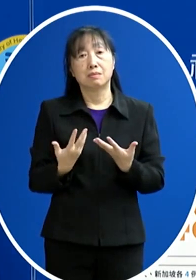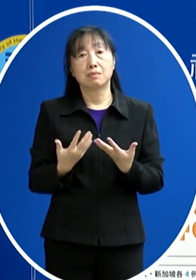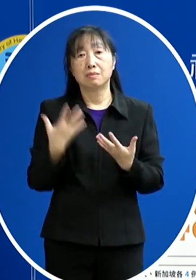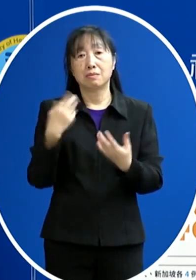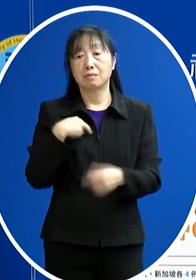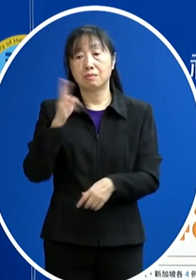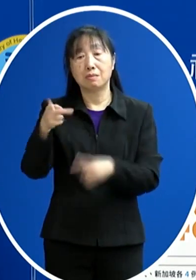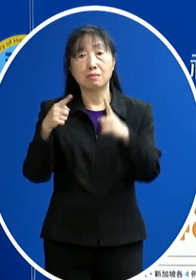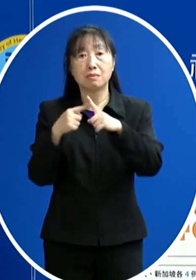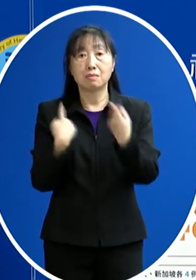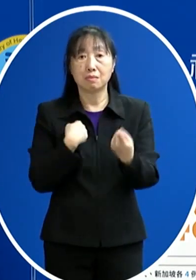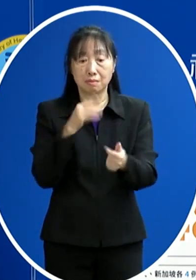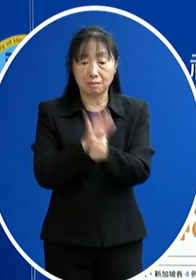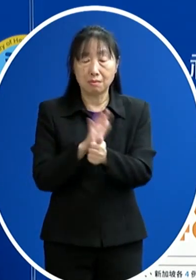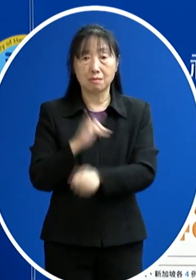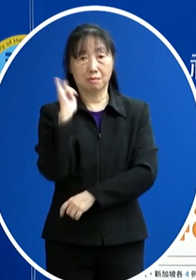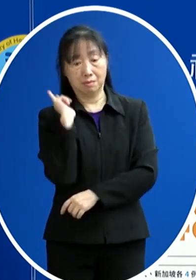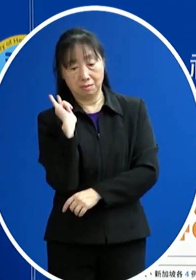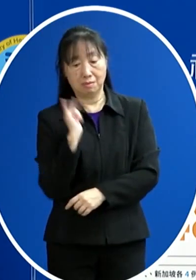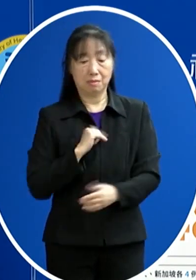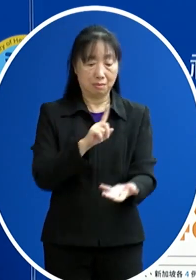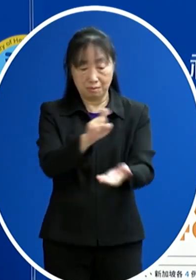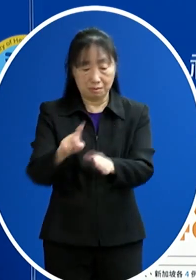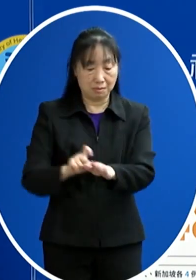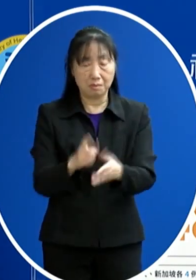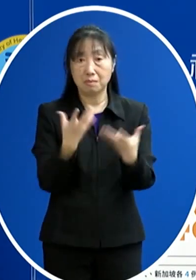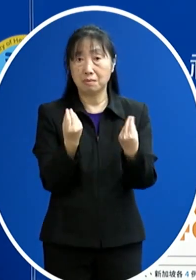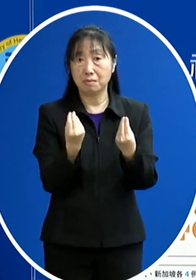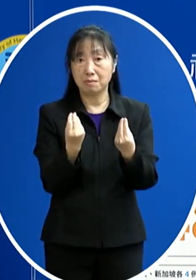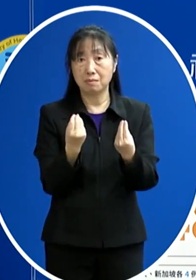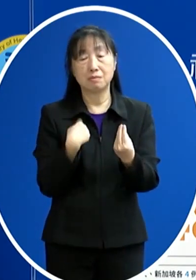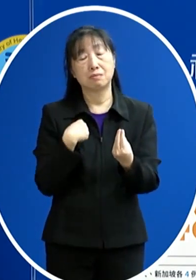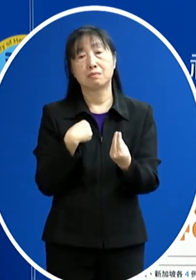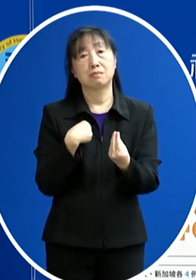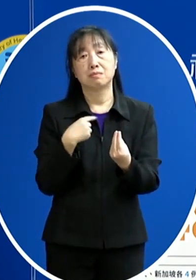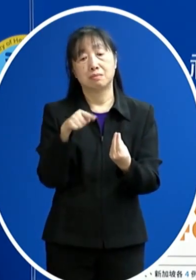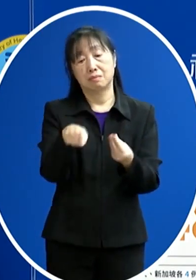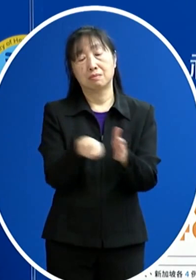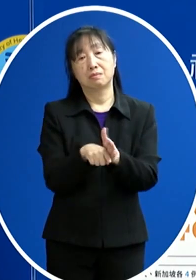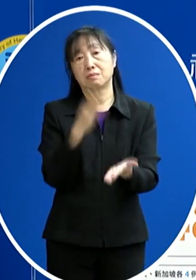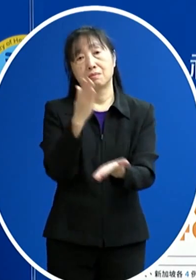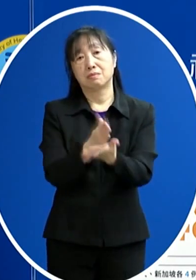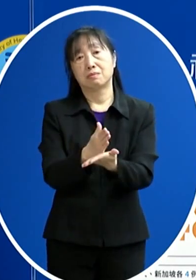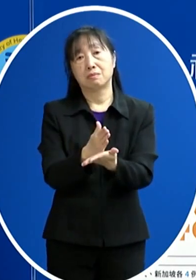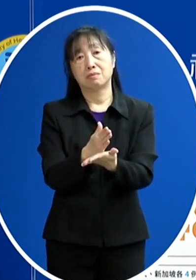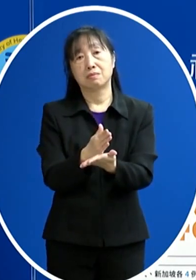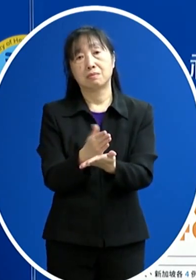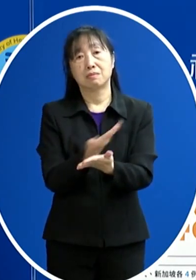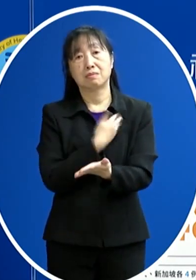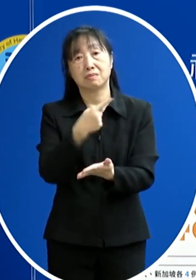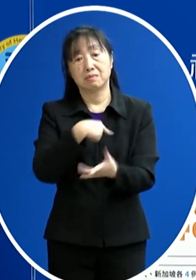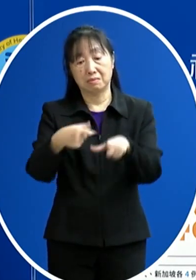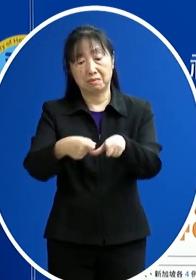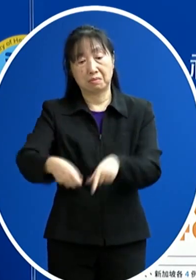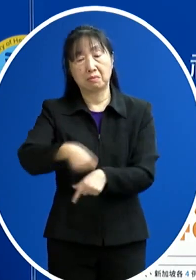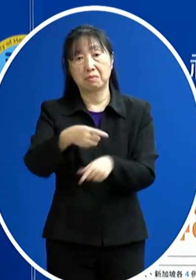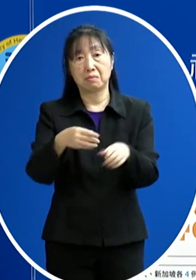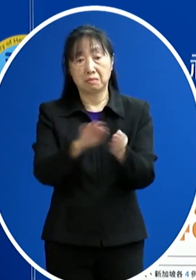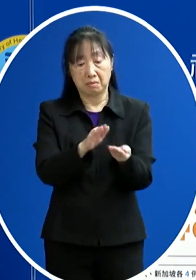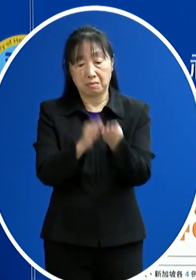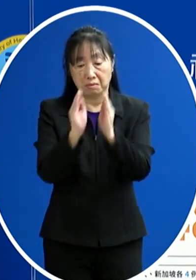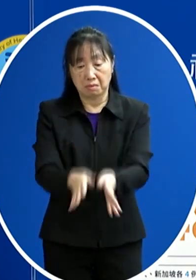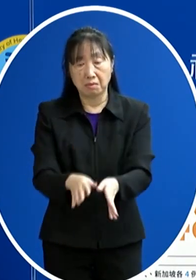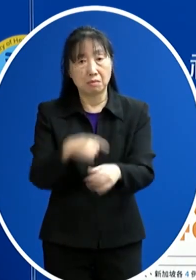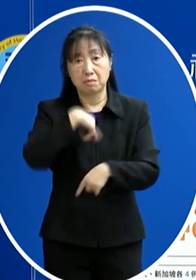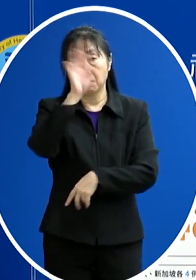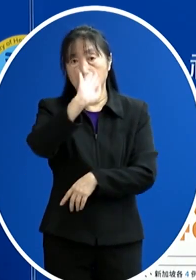的，这个杯没有办法派人在那边消毒等等的话，那请您就不要让参拜人员把杯，我们就不要把